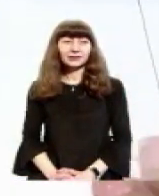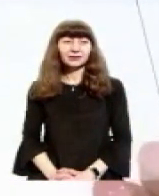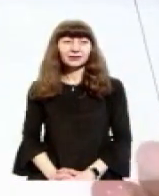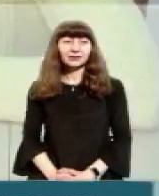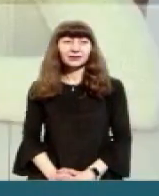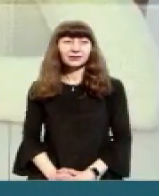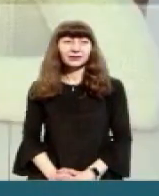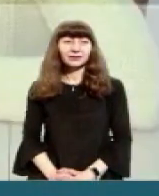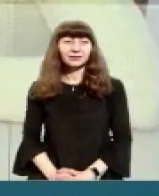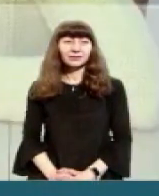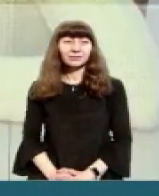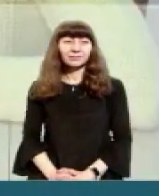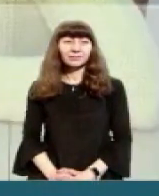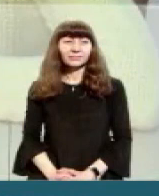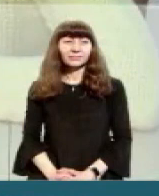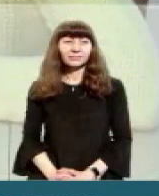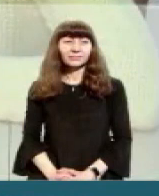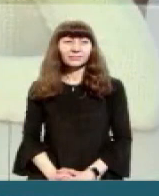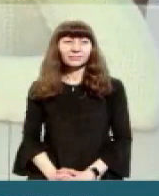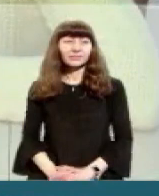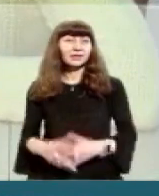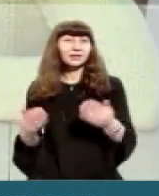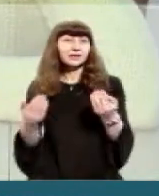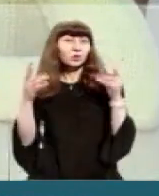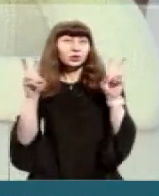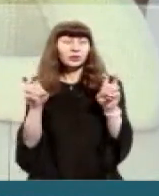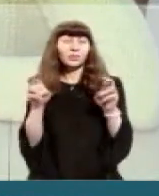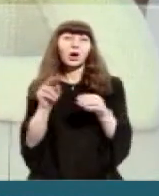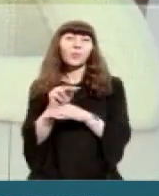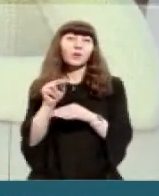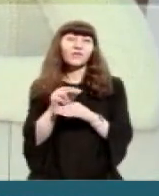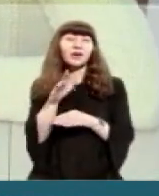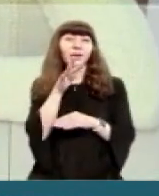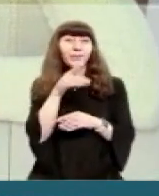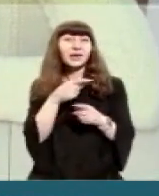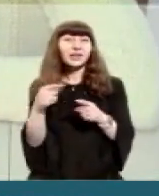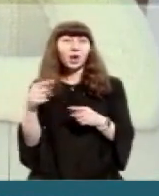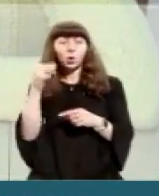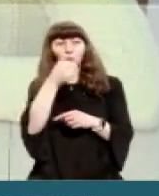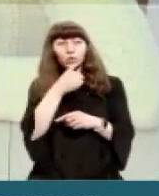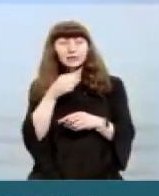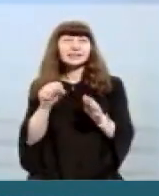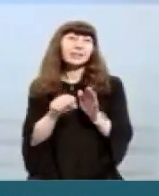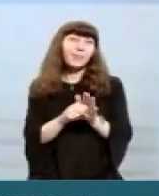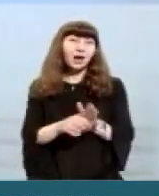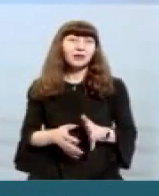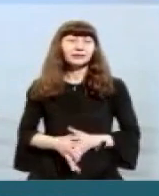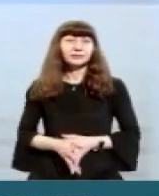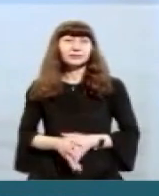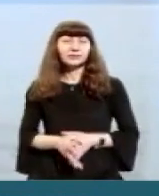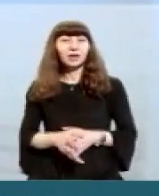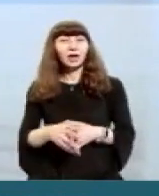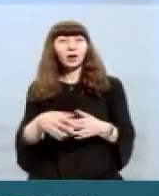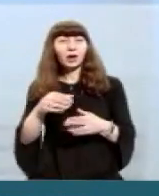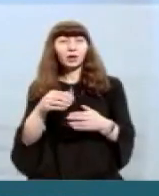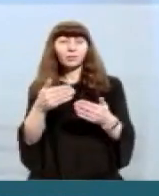Себебі біздің өтетін тақырыбымыз бүгін. Сегодняшняя тема урока – времена года, в частности, зима. В прошлых уроках мы